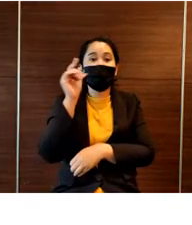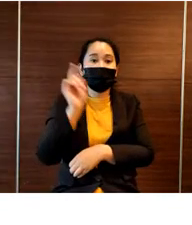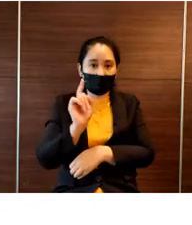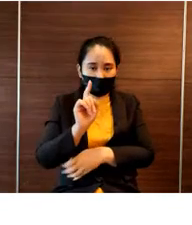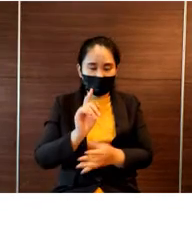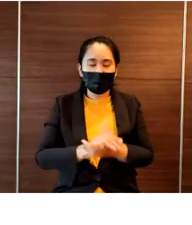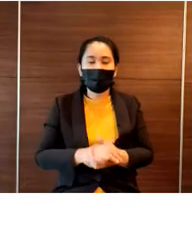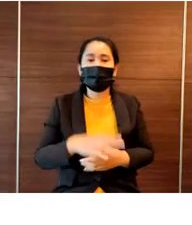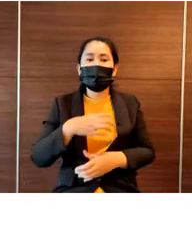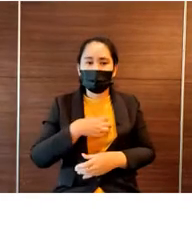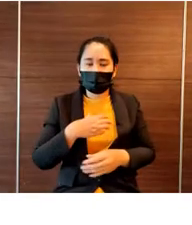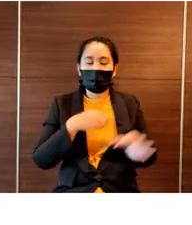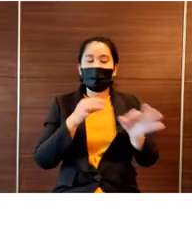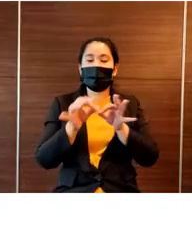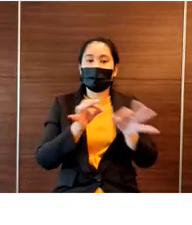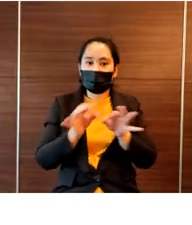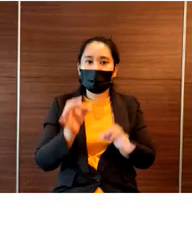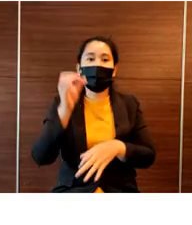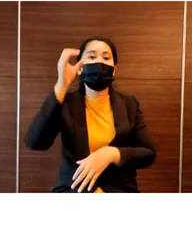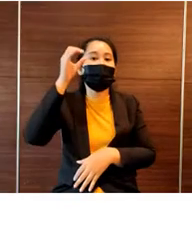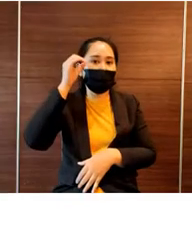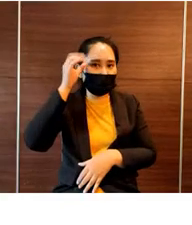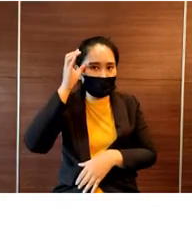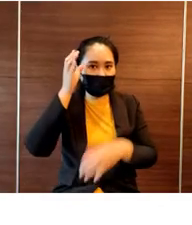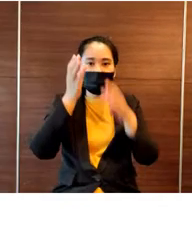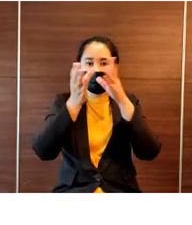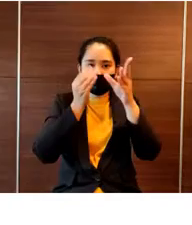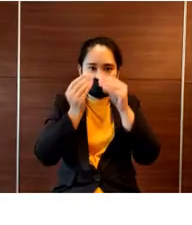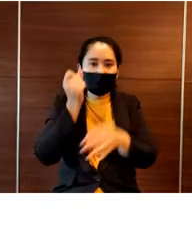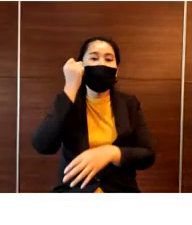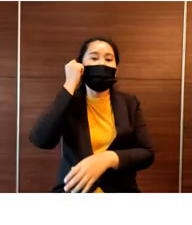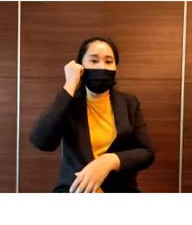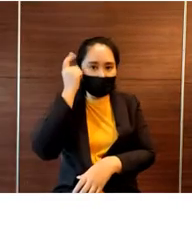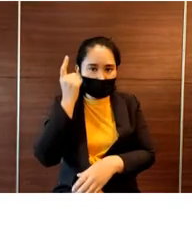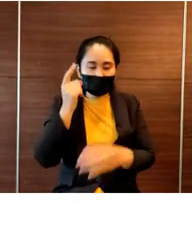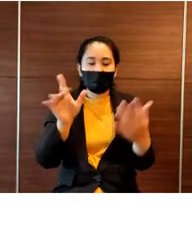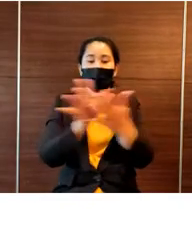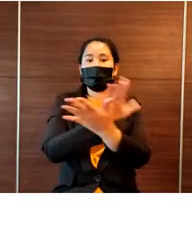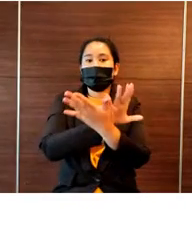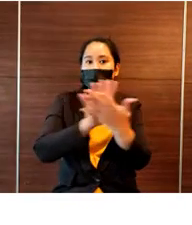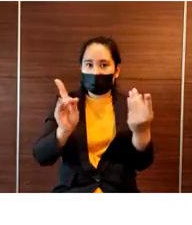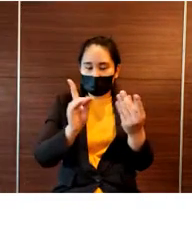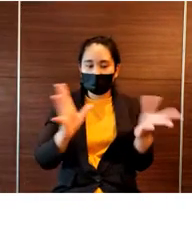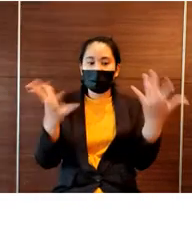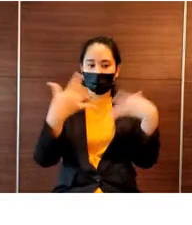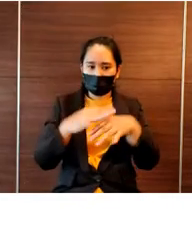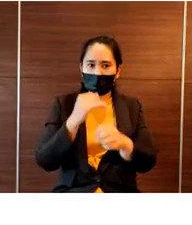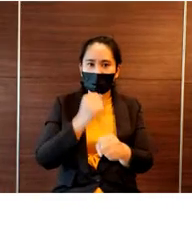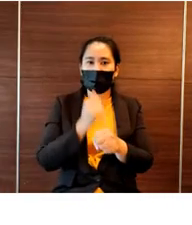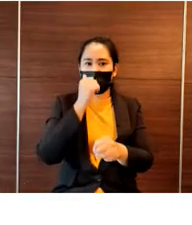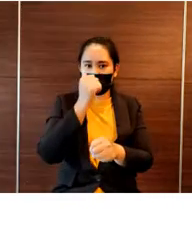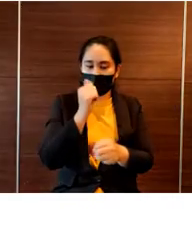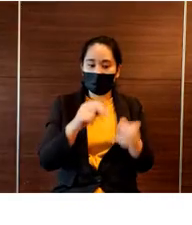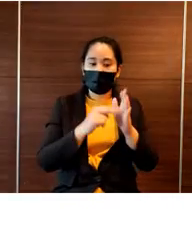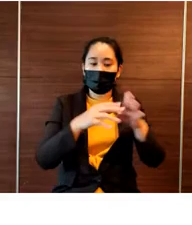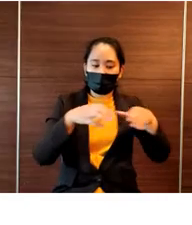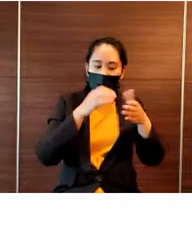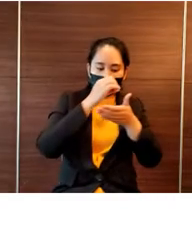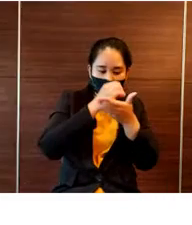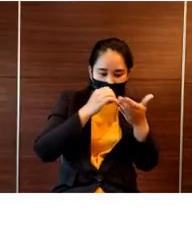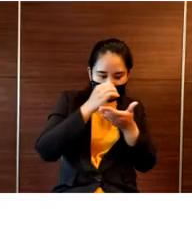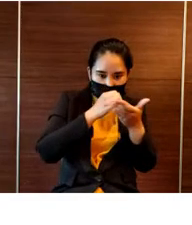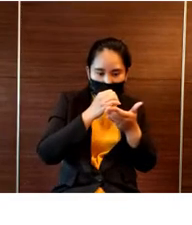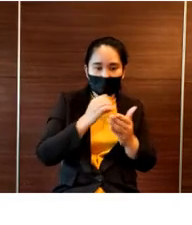ากให้ความเข้าใจความรู้แล้วก็การอยู่ร่วมกันกับผู้ใช้สารเสพติดเนี่ยเป็นชุดความรู้